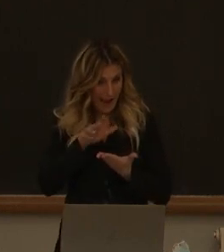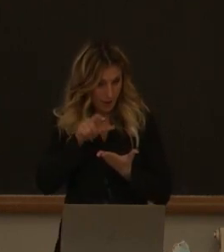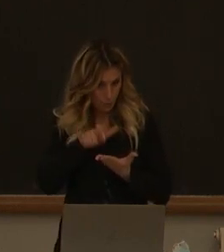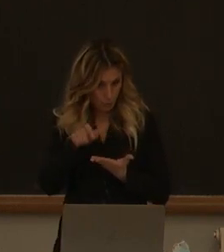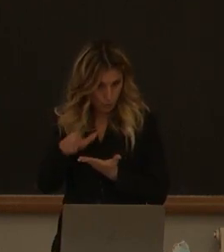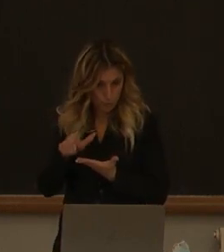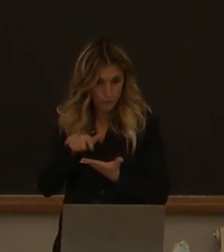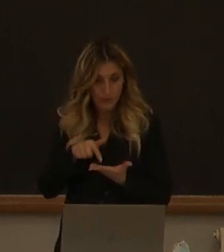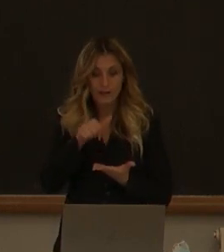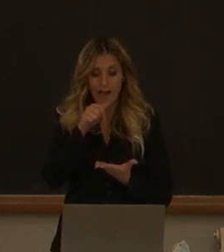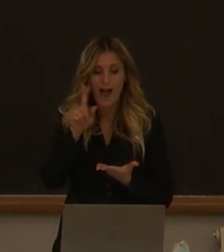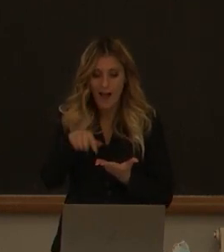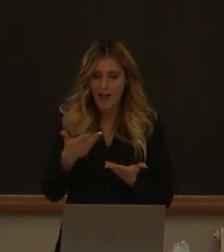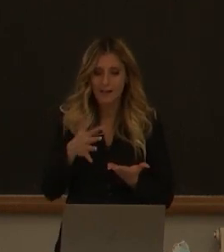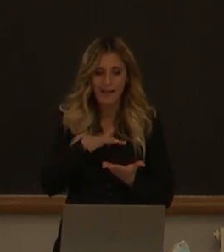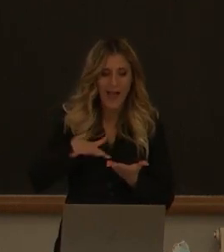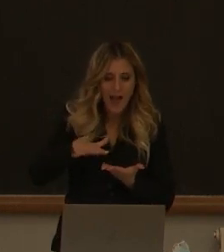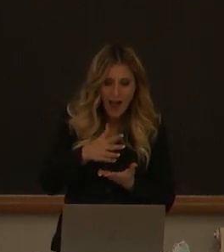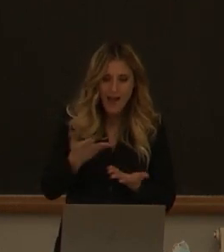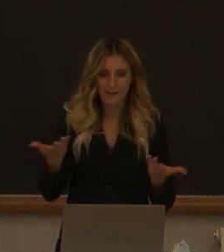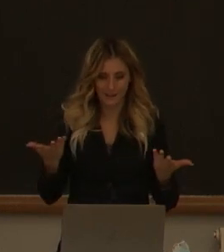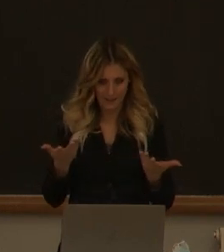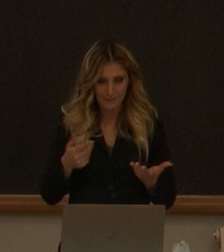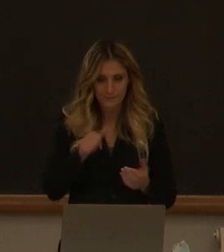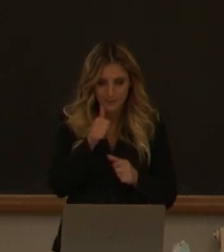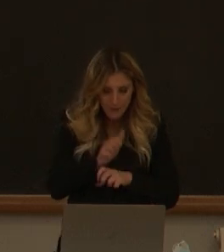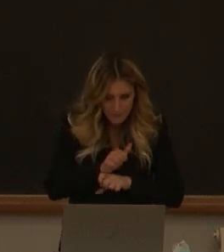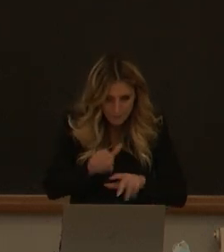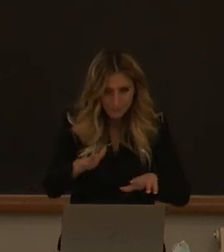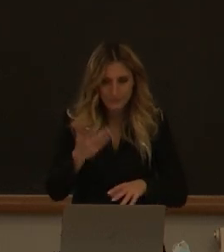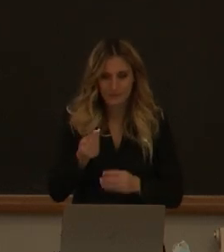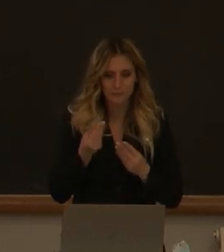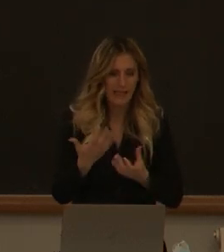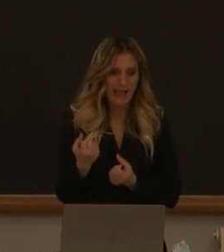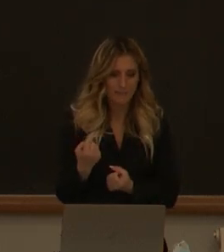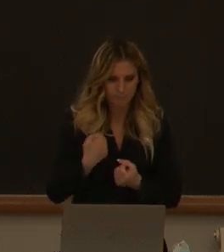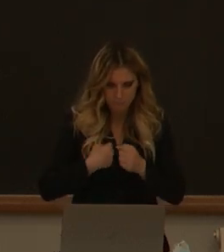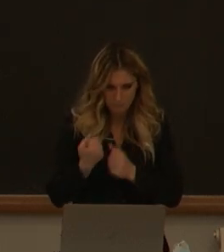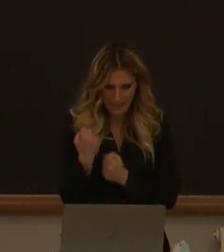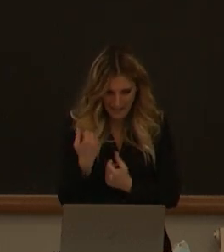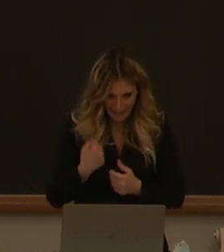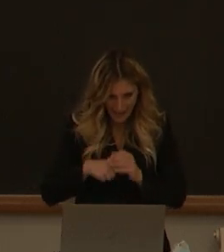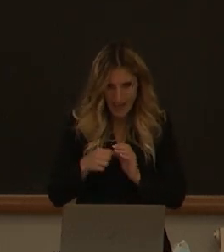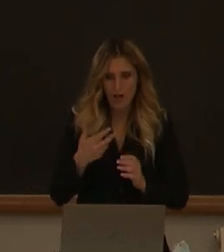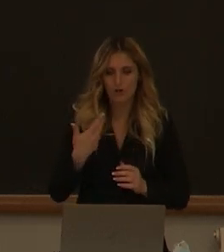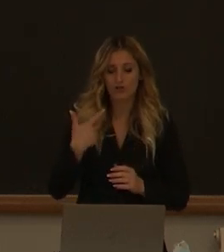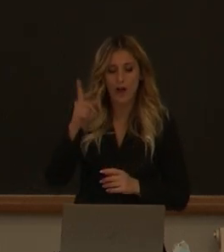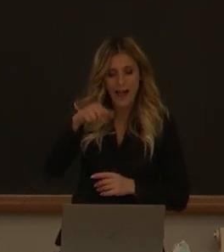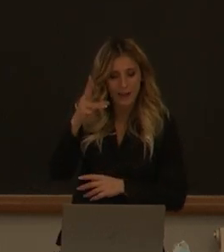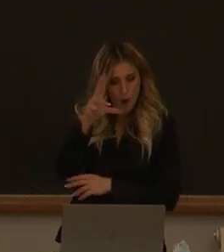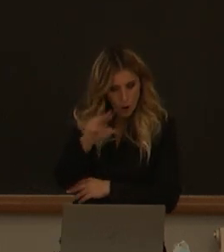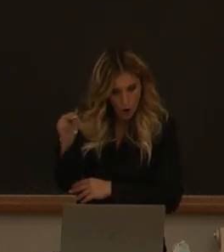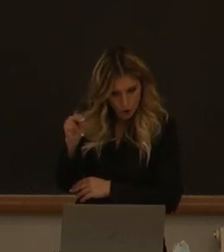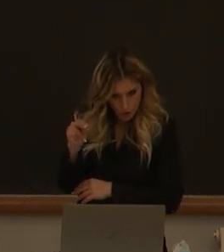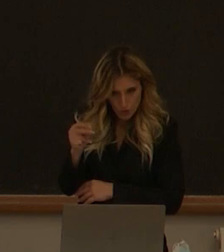delle grandi aree metropolitane, favorendo l'indoor agriculture, vertical farming, piuttosto che la conoscenza